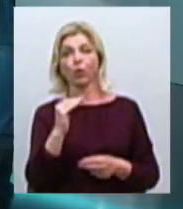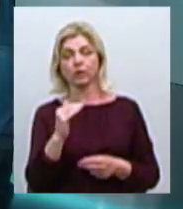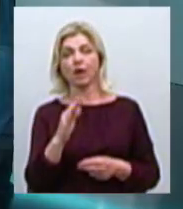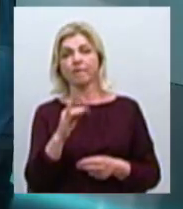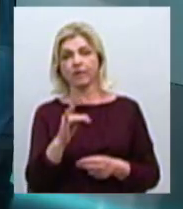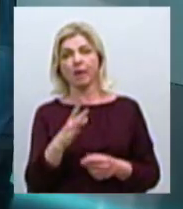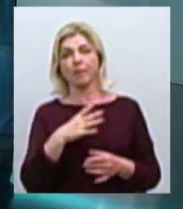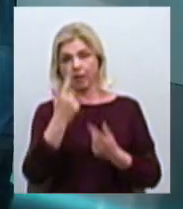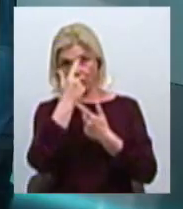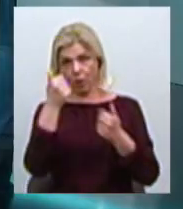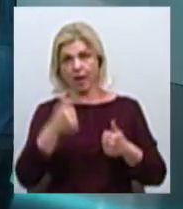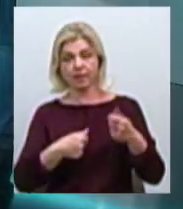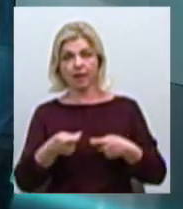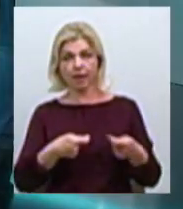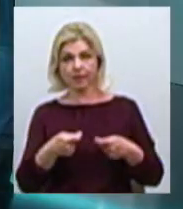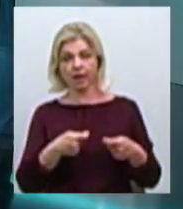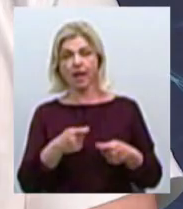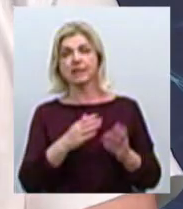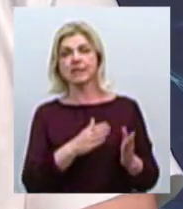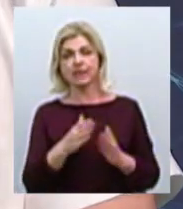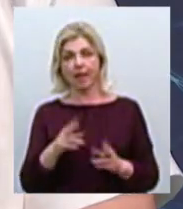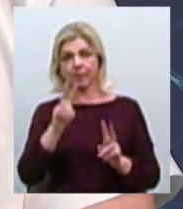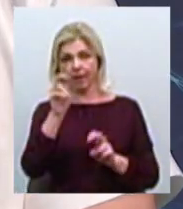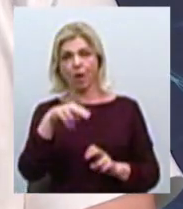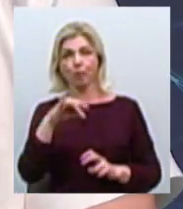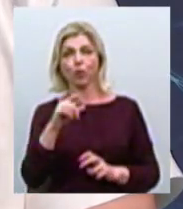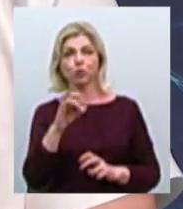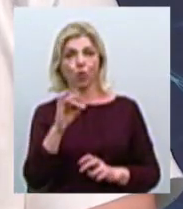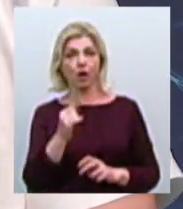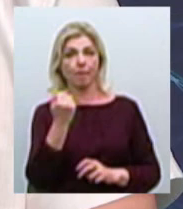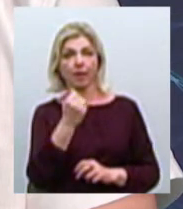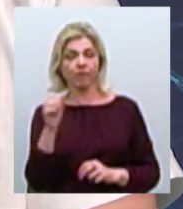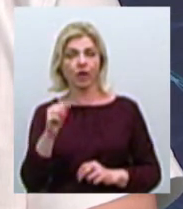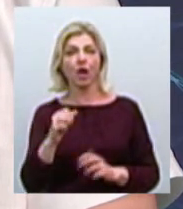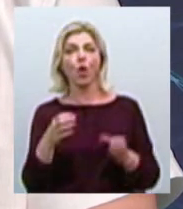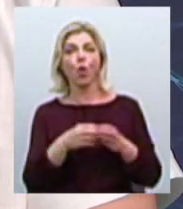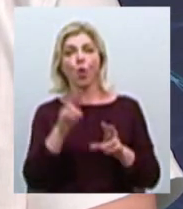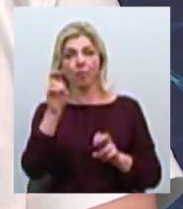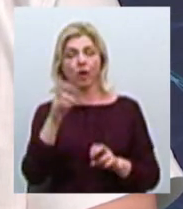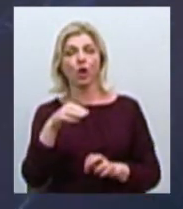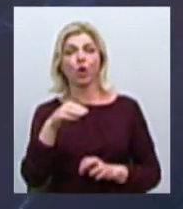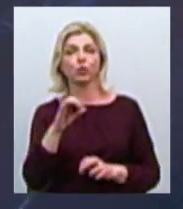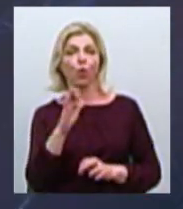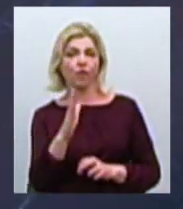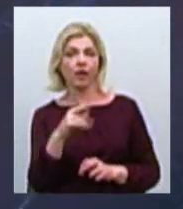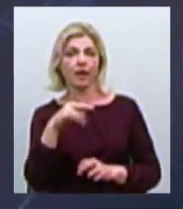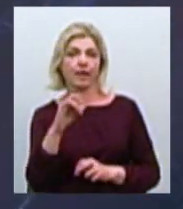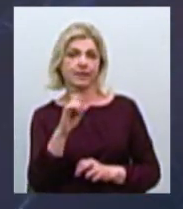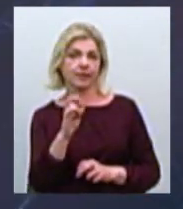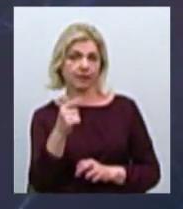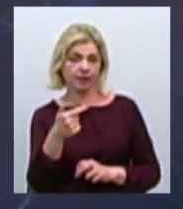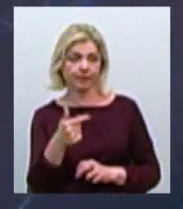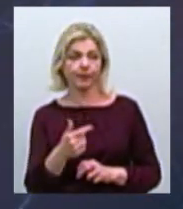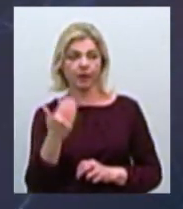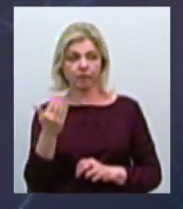оголошували тендер в системі «Прозоро», і перемогла компанія ТОВ «Ексім Лізинг». Це вони запропонували